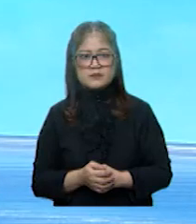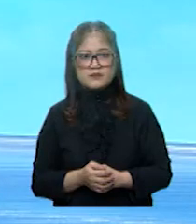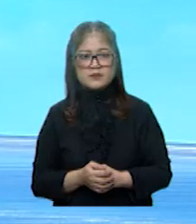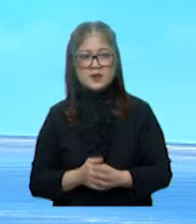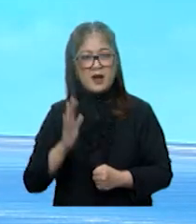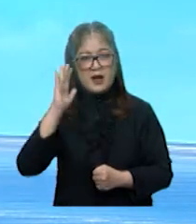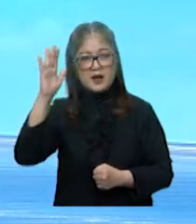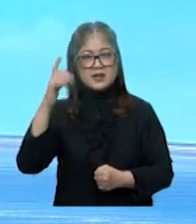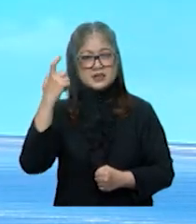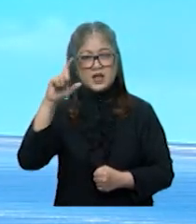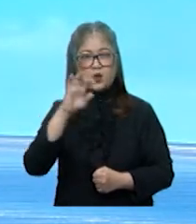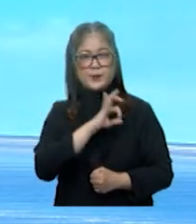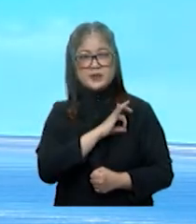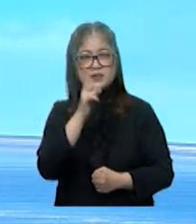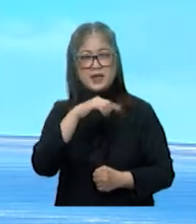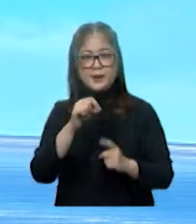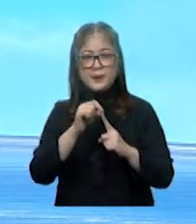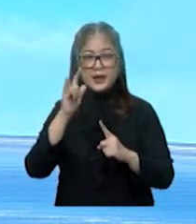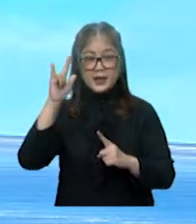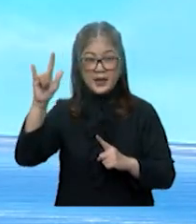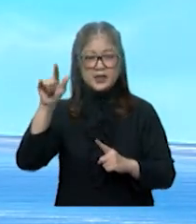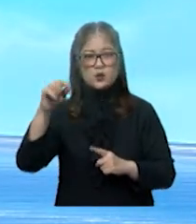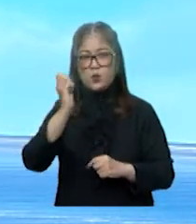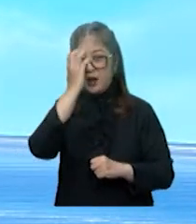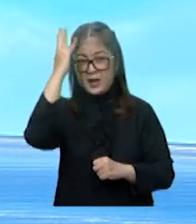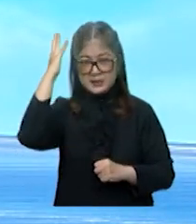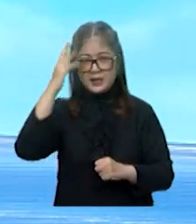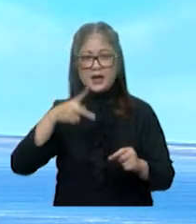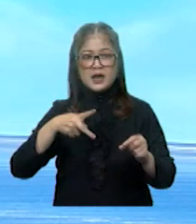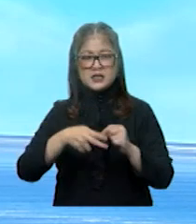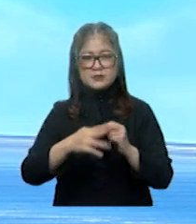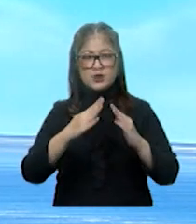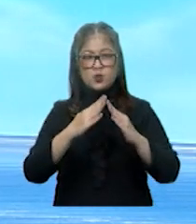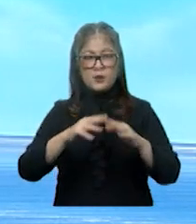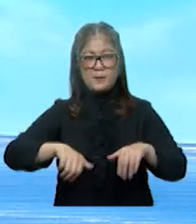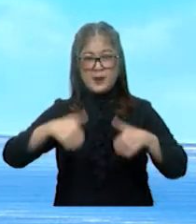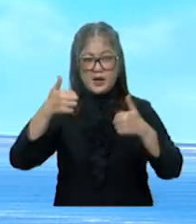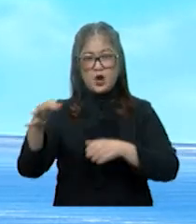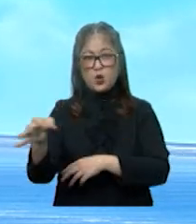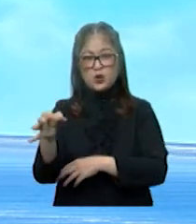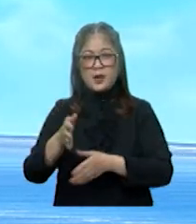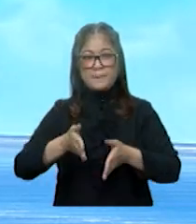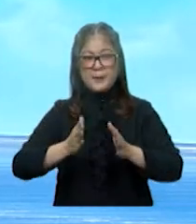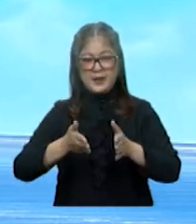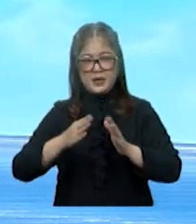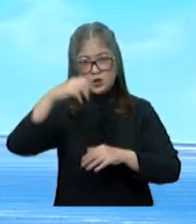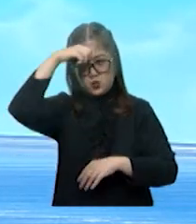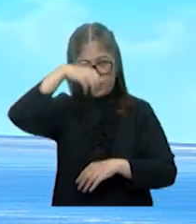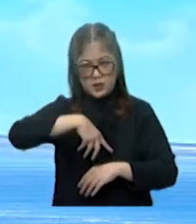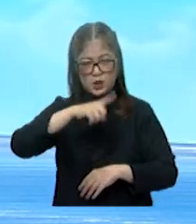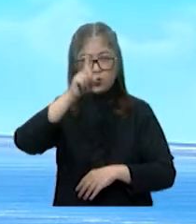bisa bakal calon presiden dari PDIP Perjuangan Ganjar pranowo meresmikan rumah pemenangan di kota Medan Sumatera Utara